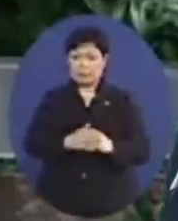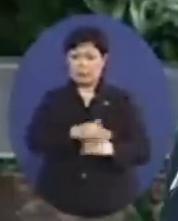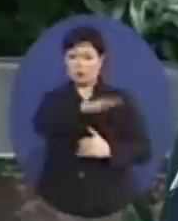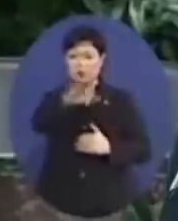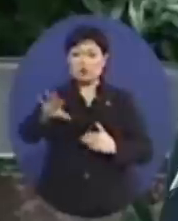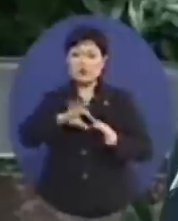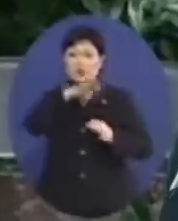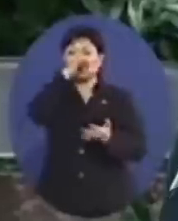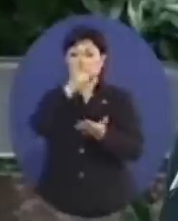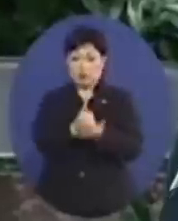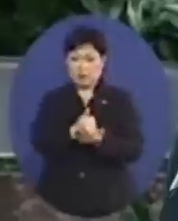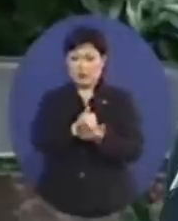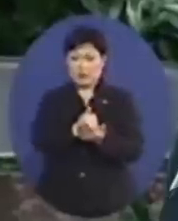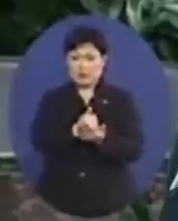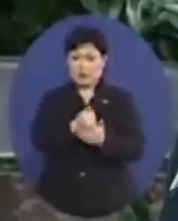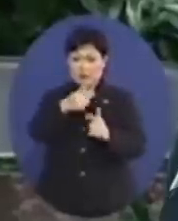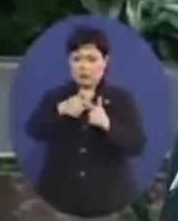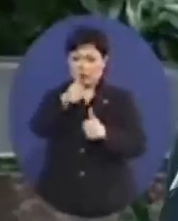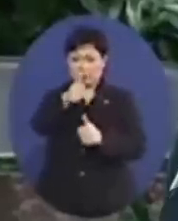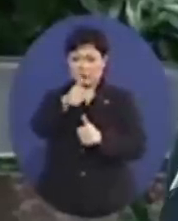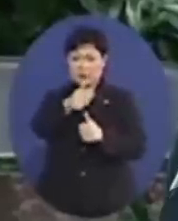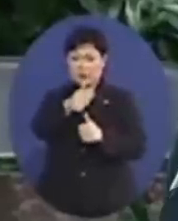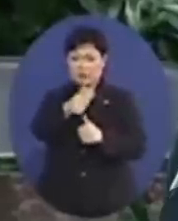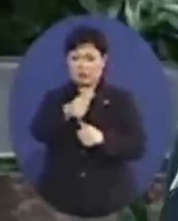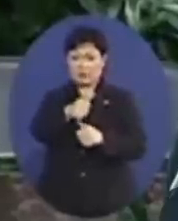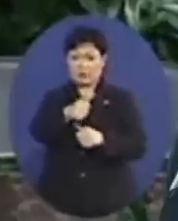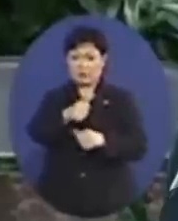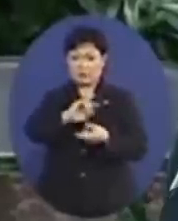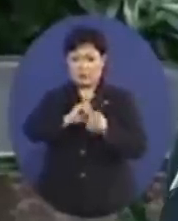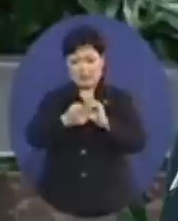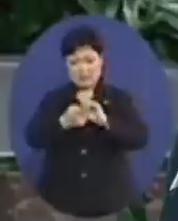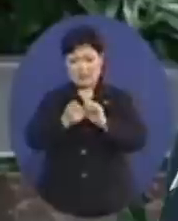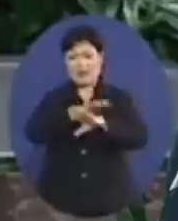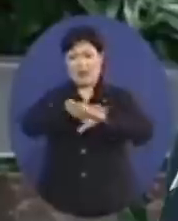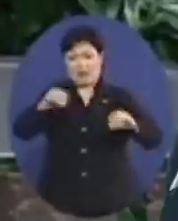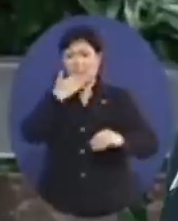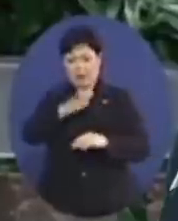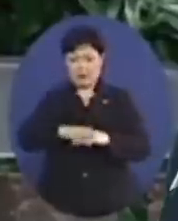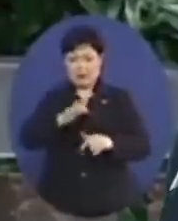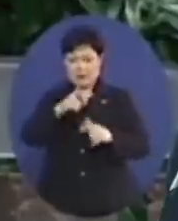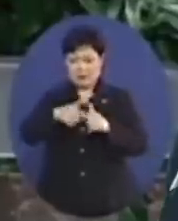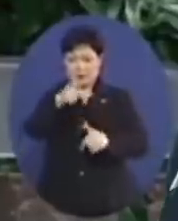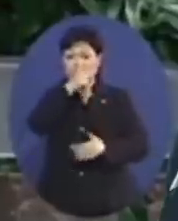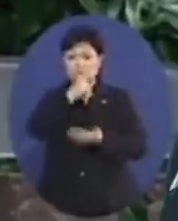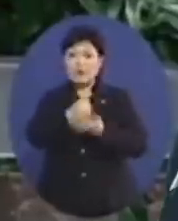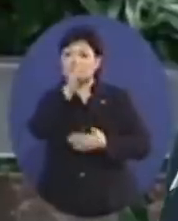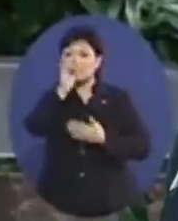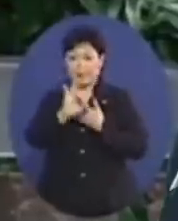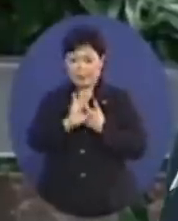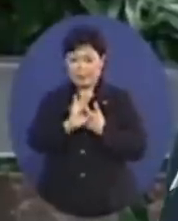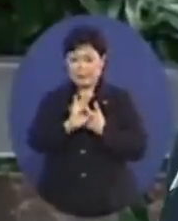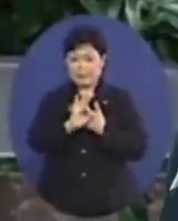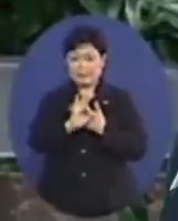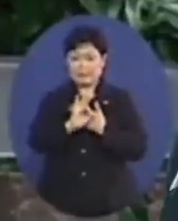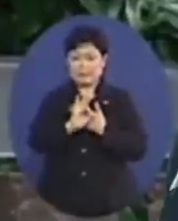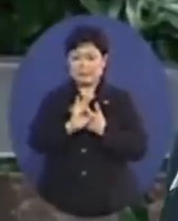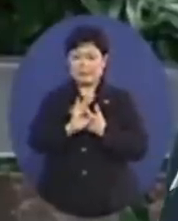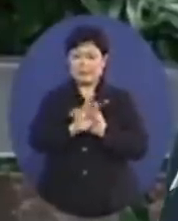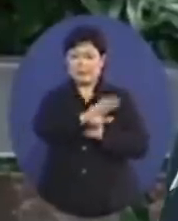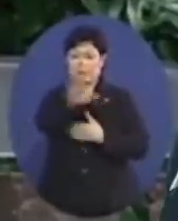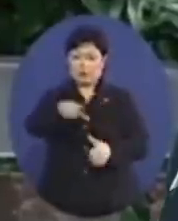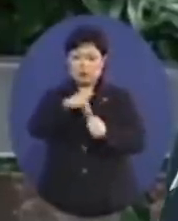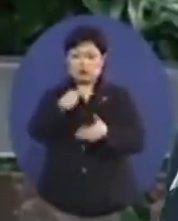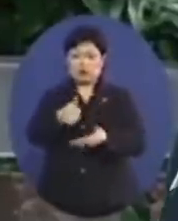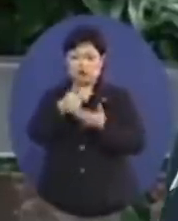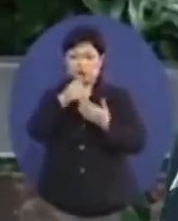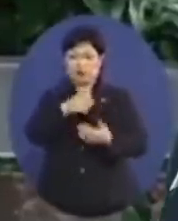죄가 예수님에 의해서 청산될 수가 있는 것입니다. 예수님이 죄가 있으면 우리 구조가 안